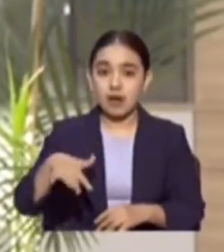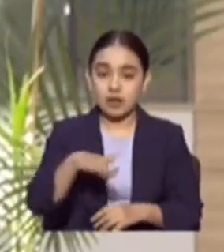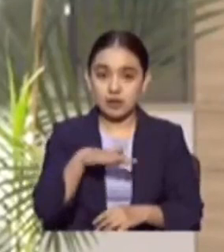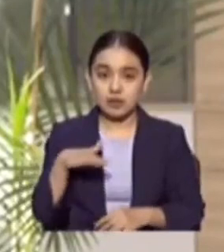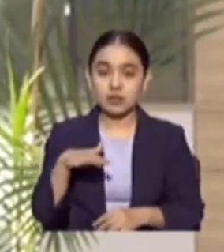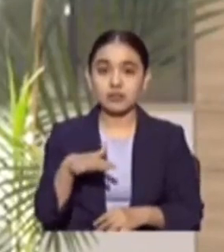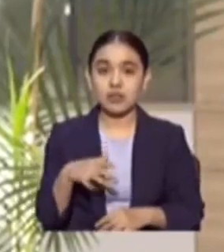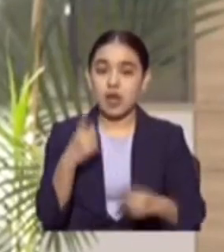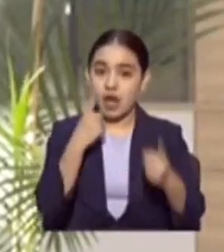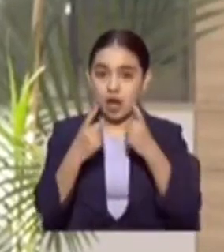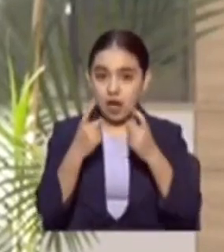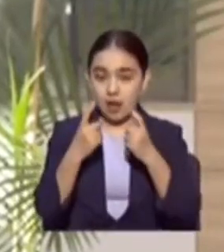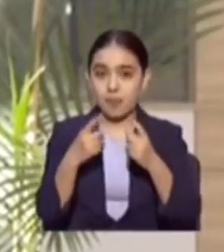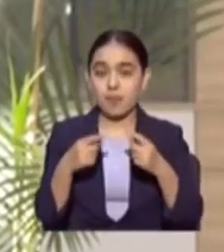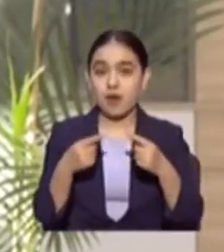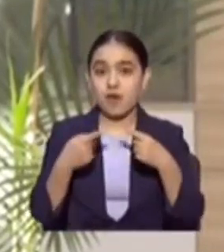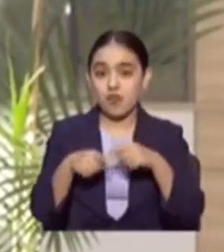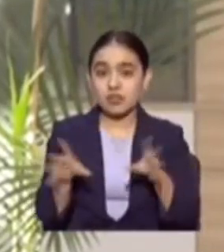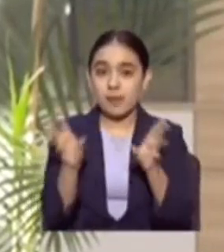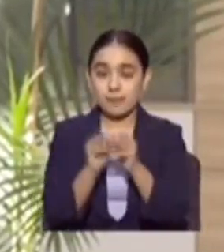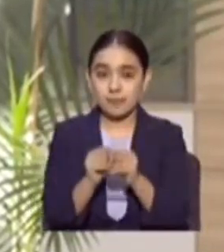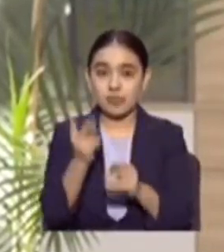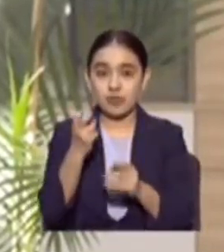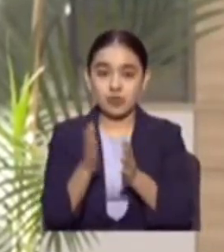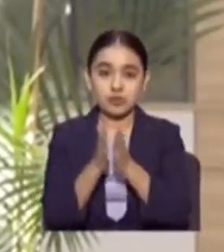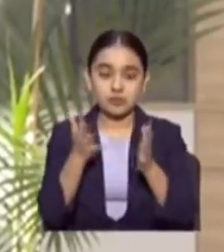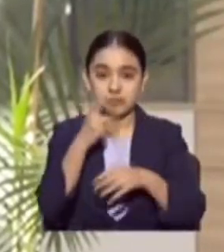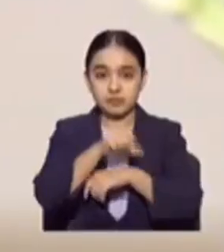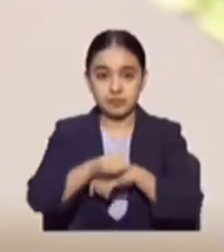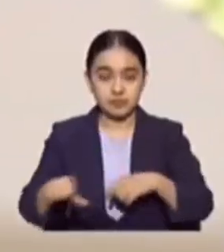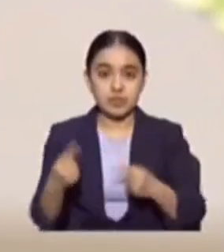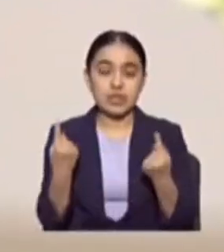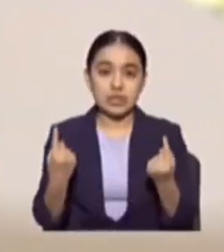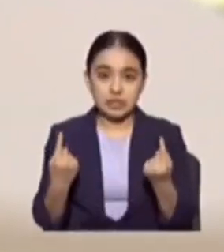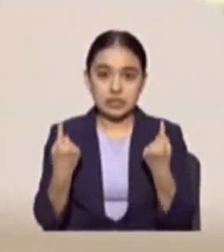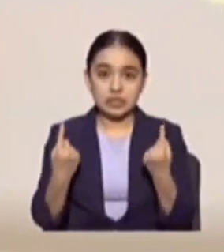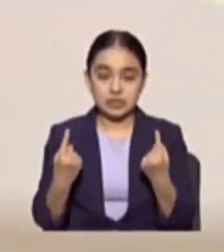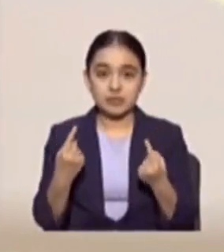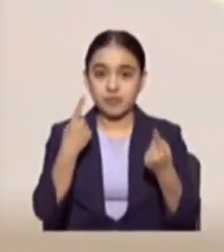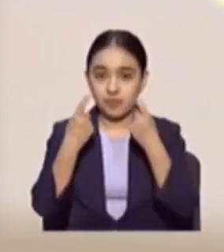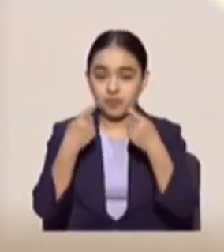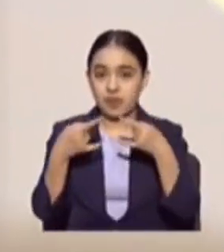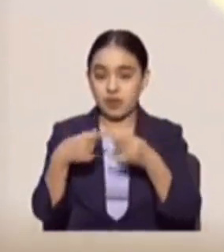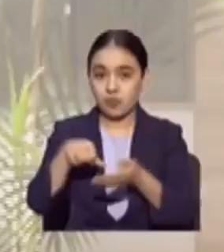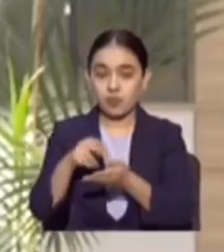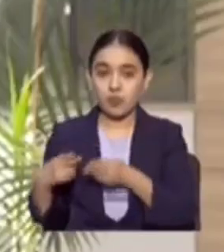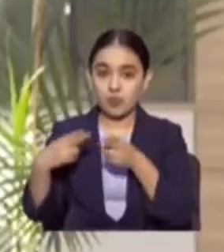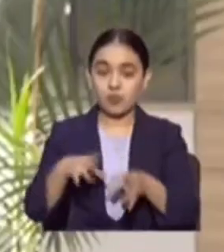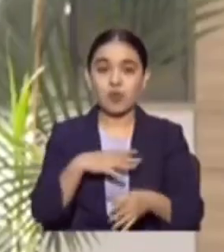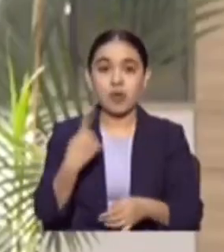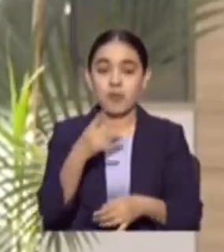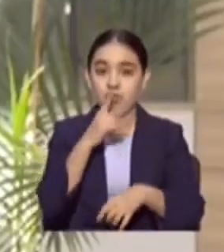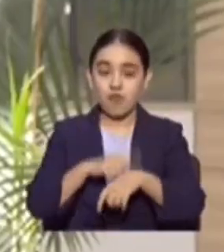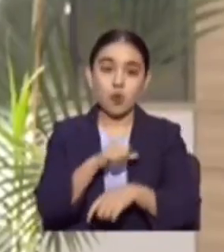ummaviy axborot vositalari bilan birgalikda 200 dan ortiq xorijiy yirik ommaviy axborot vositalari tashrif buyurishdi. Bu